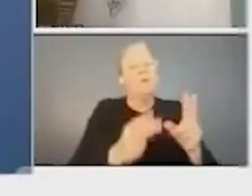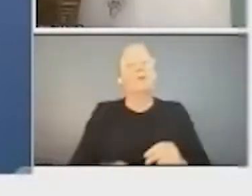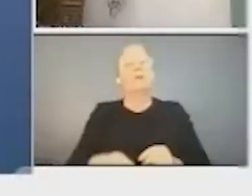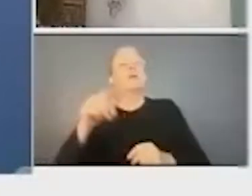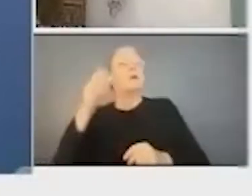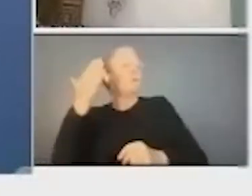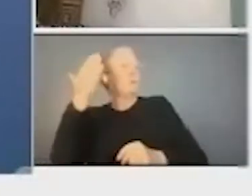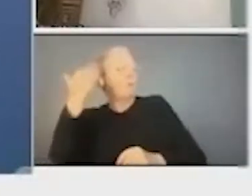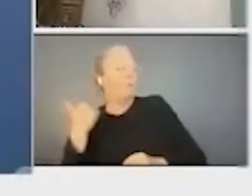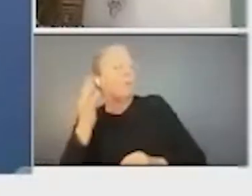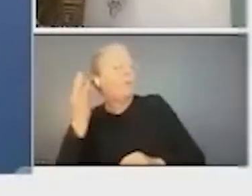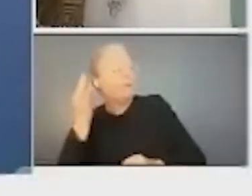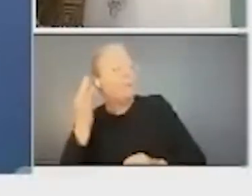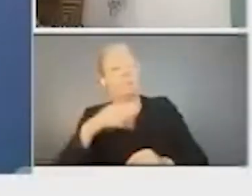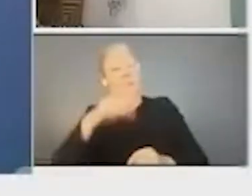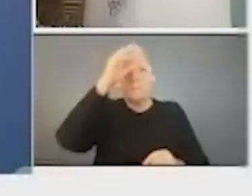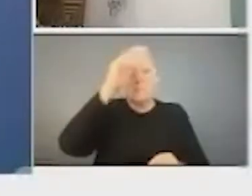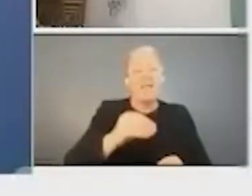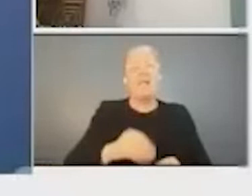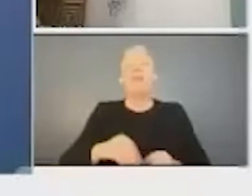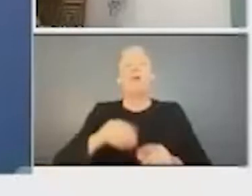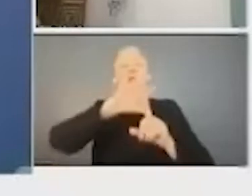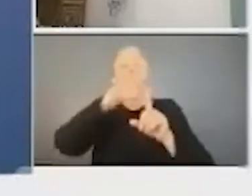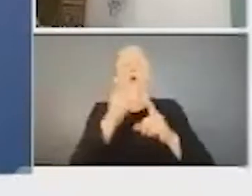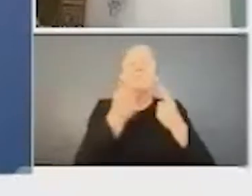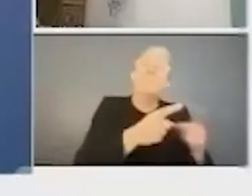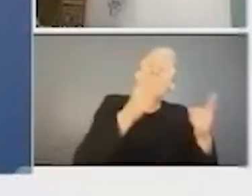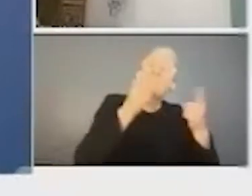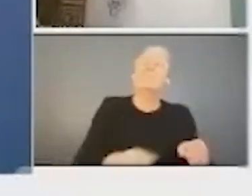كله، من اختفاء بكل